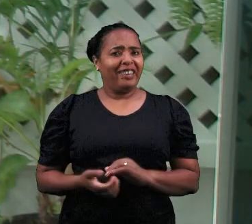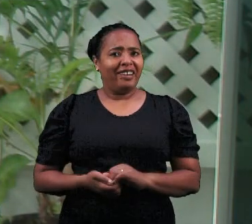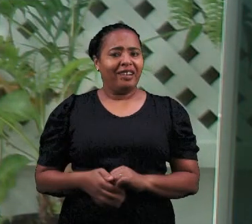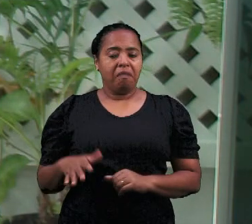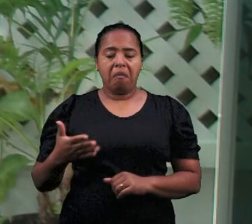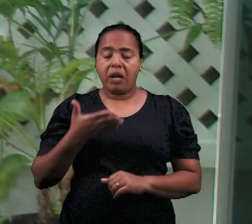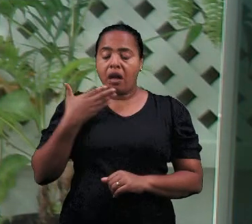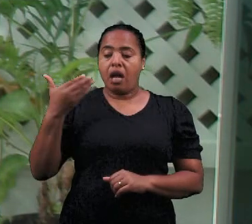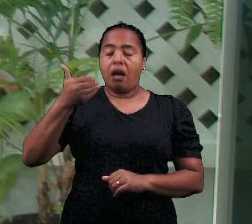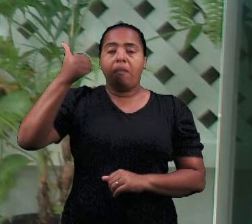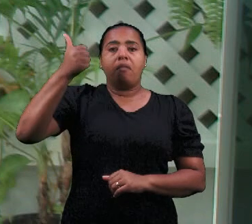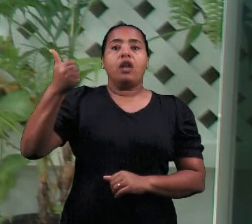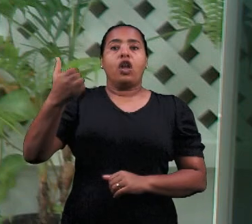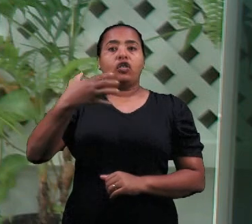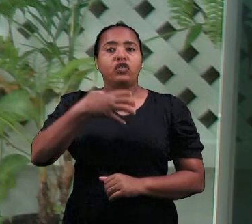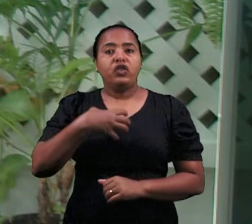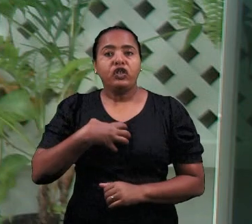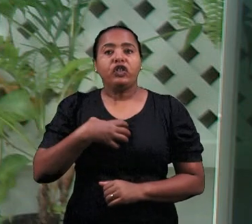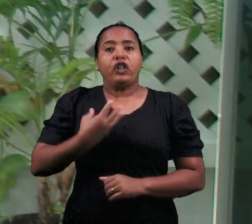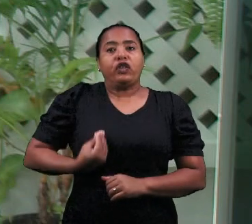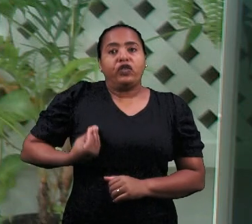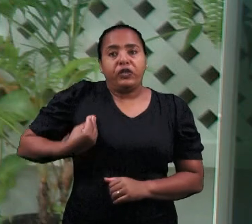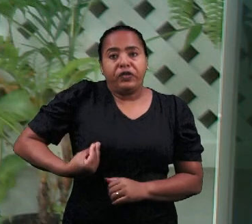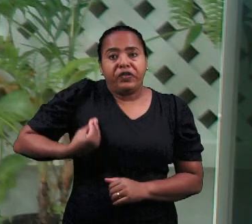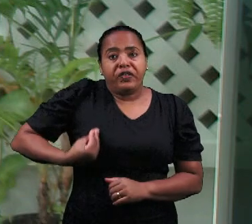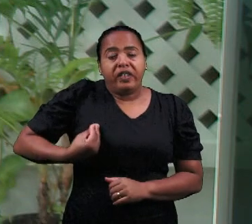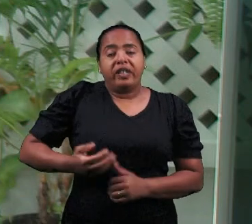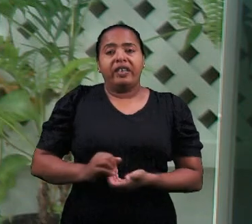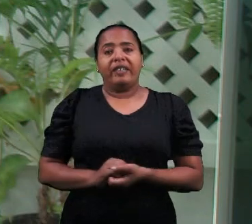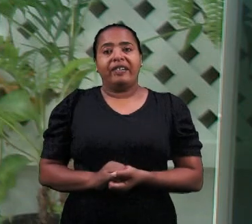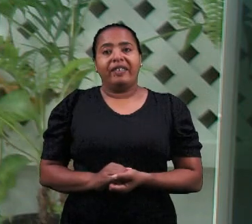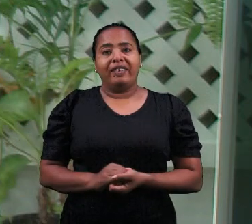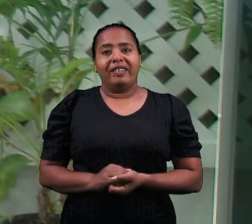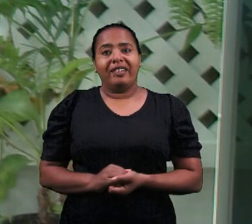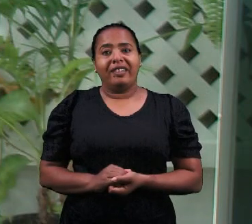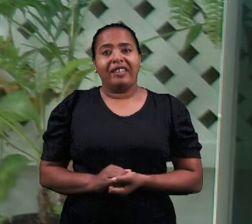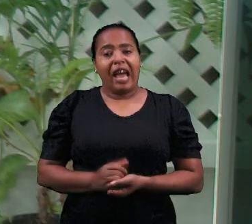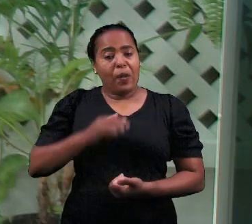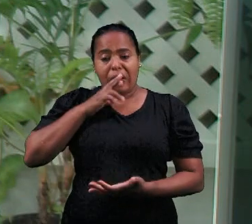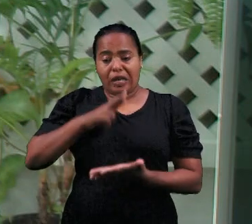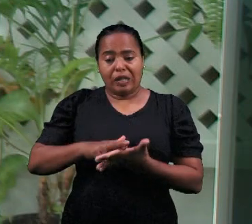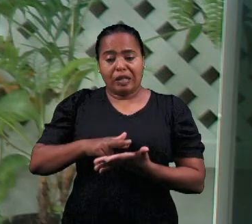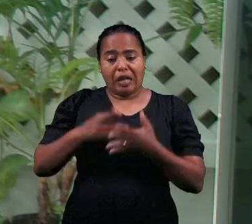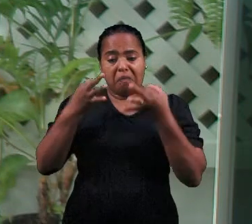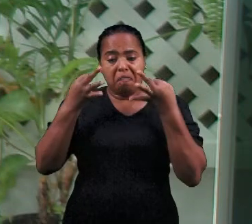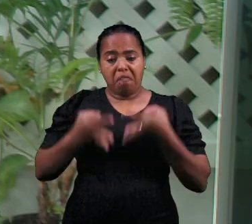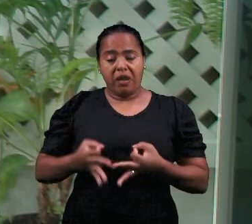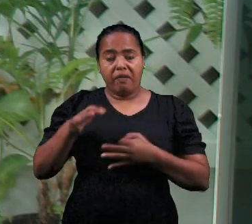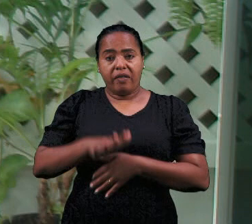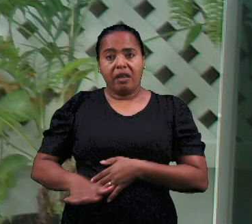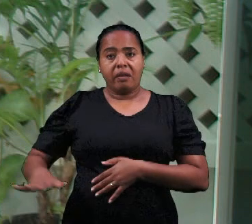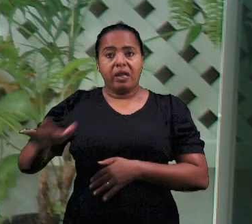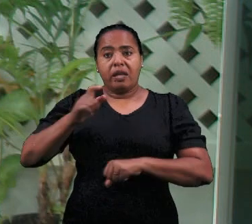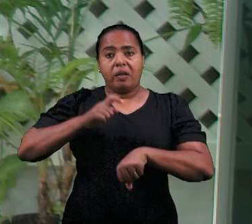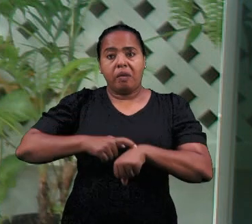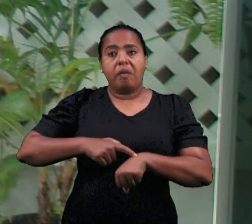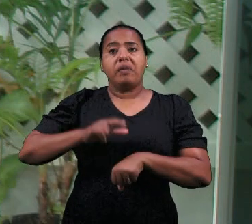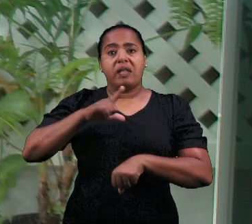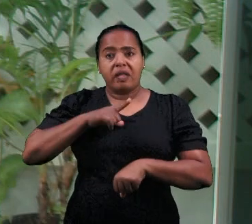s'exercer dans ce qui est son besoin pour améliorer sa forme de